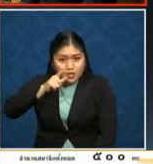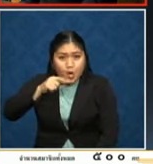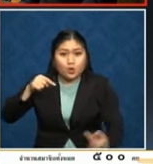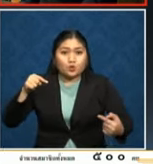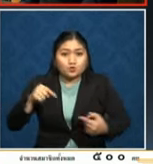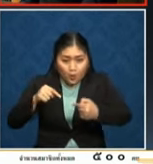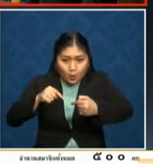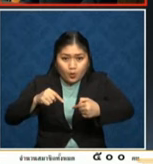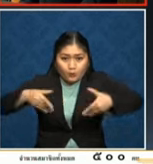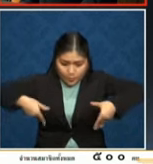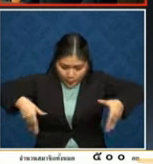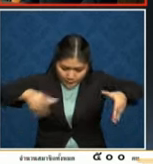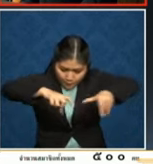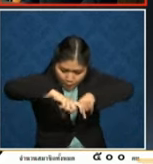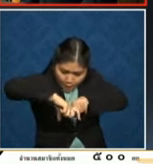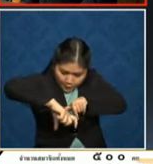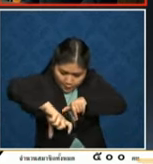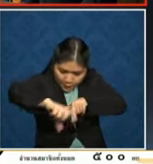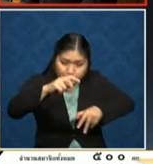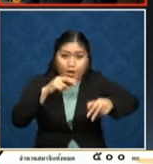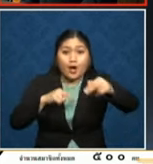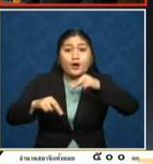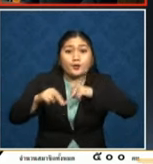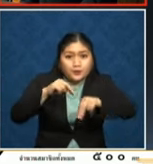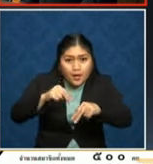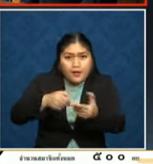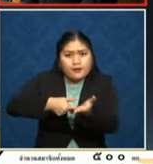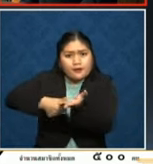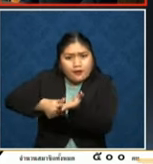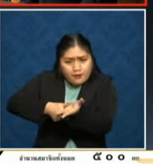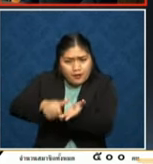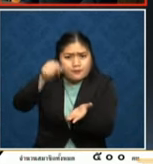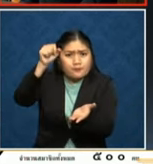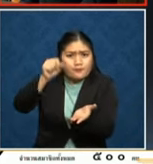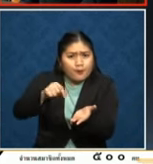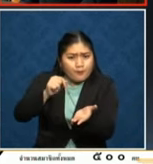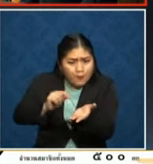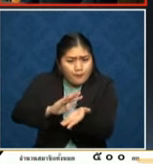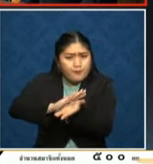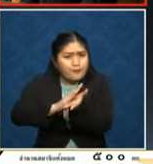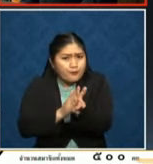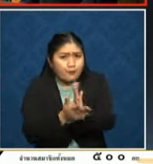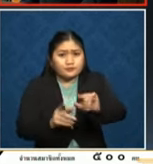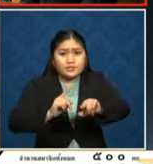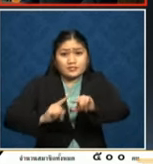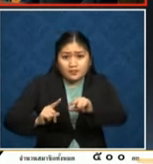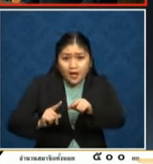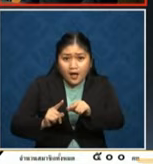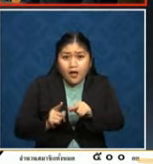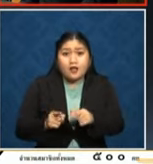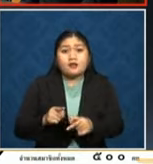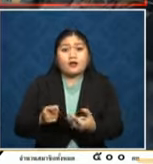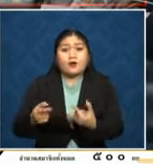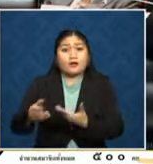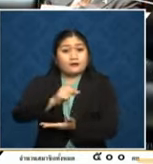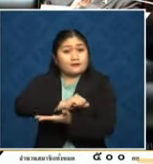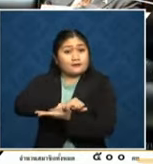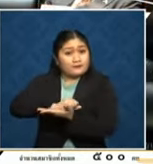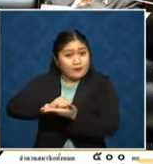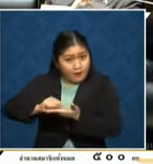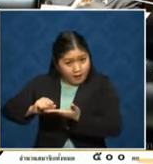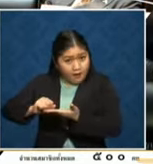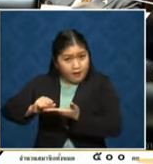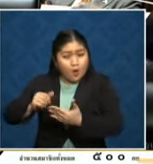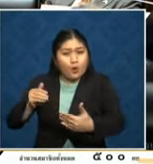ถนนให้เข้ามาดูแลปรับปรุงและก็เพิ่มมาตรการเรื่องความสะอาดโดยเฉพ